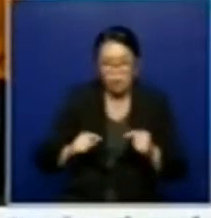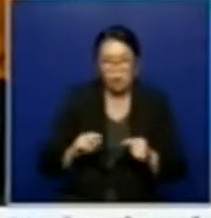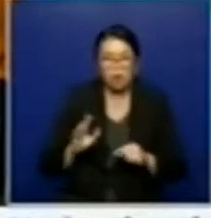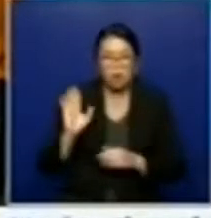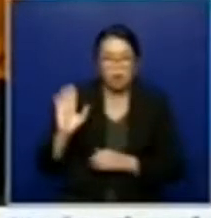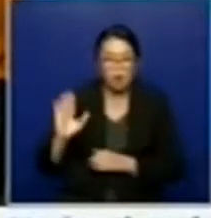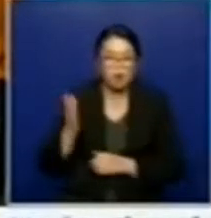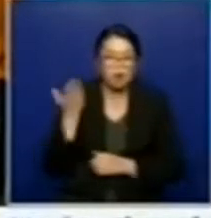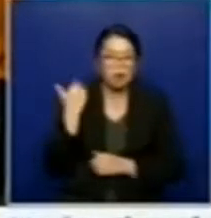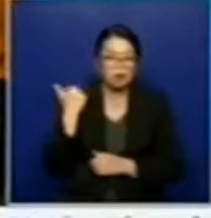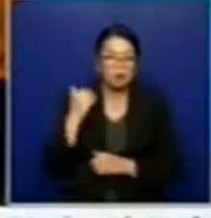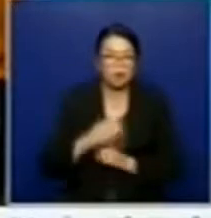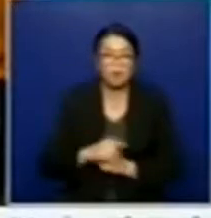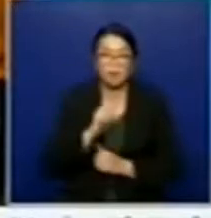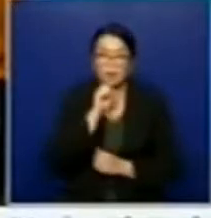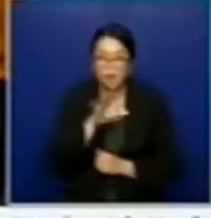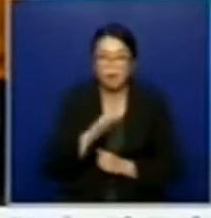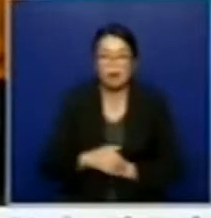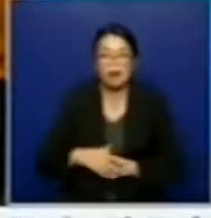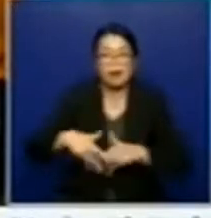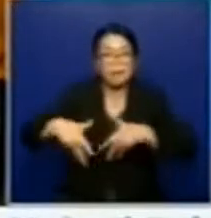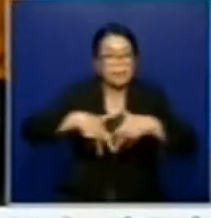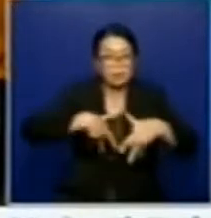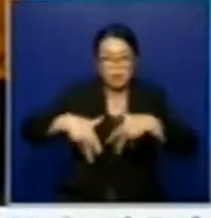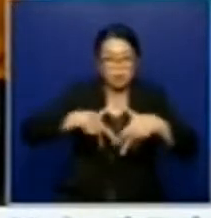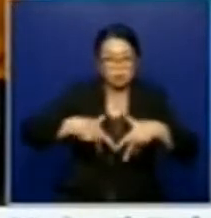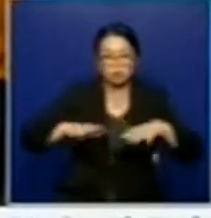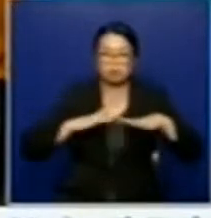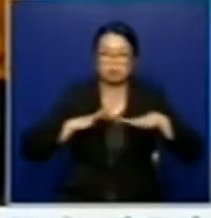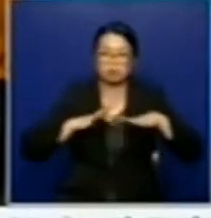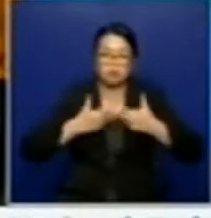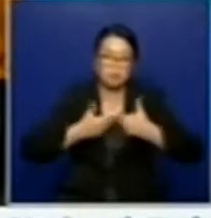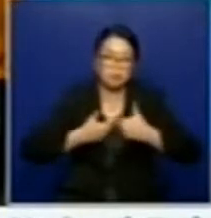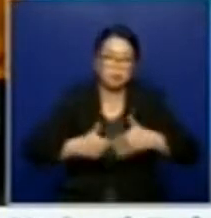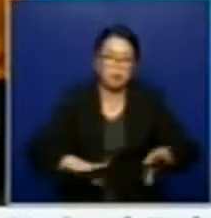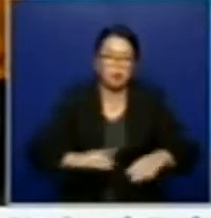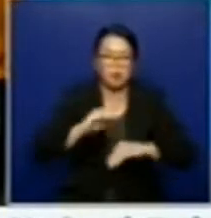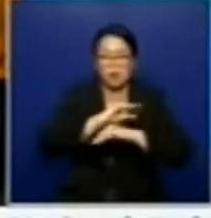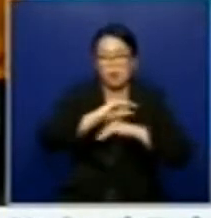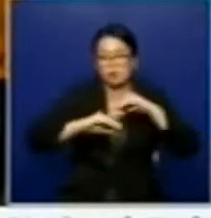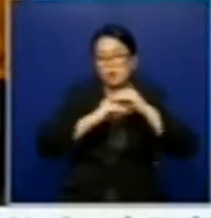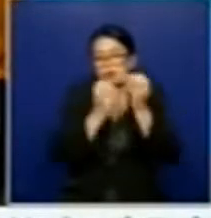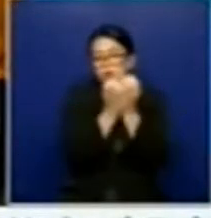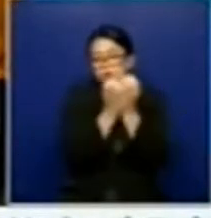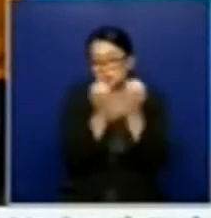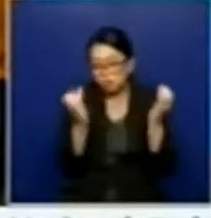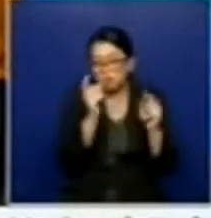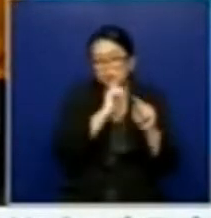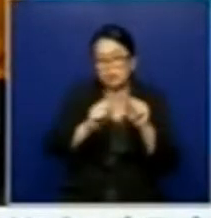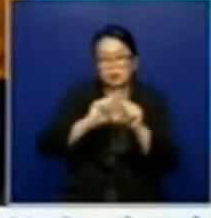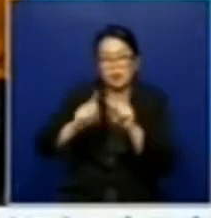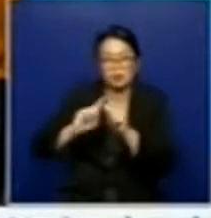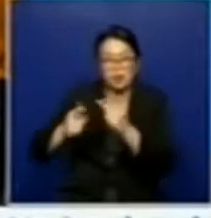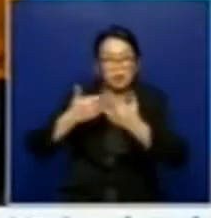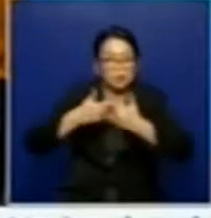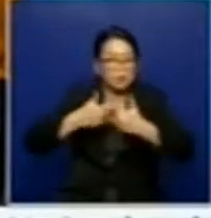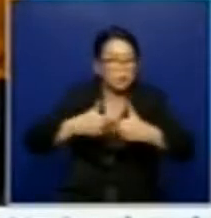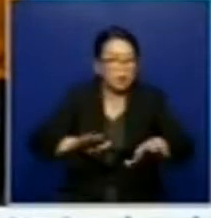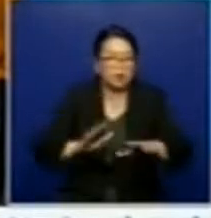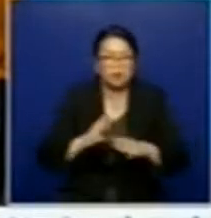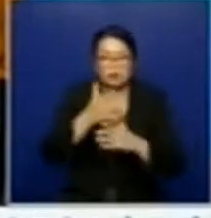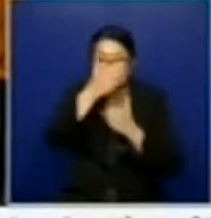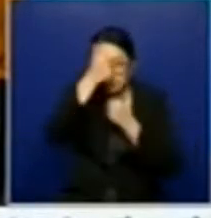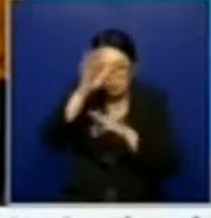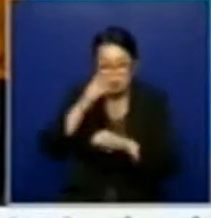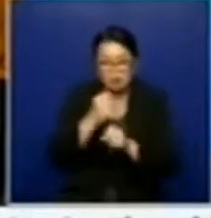เนลโดยท่านพูดว่าประชาชนไม่ควรนิ่งดูดายปล่อยให้โครงสร้างรัฐธรรมนูญสถาบันต่างๆทำ